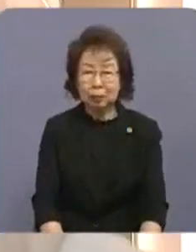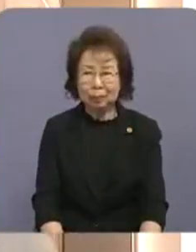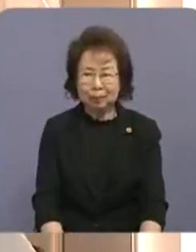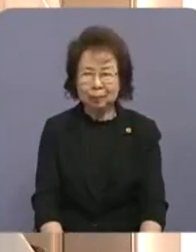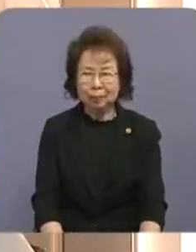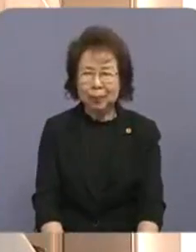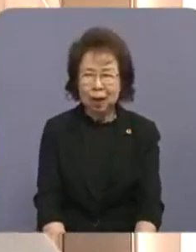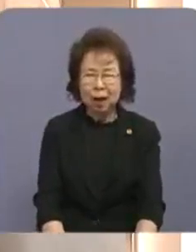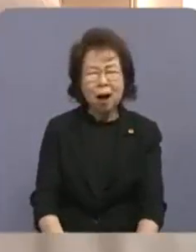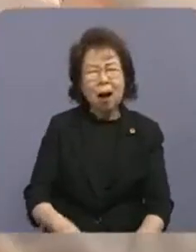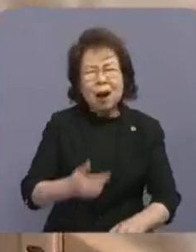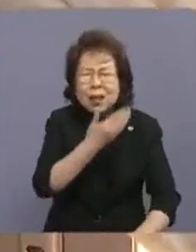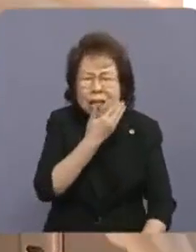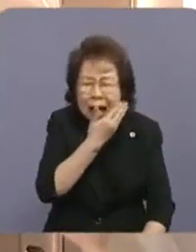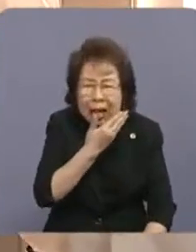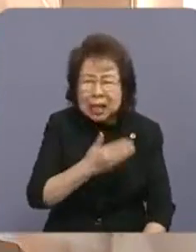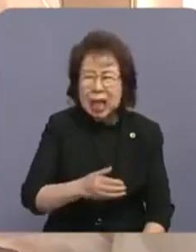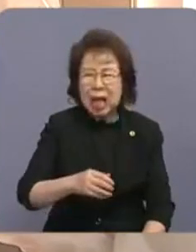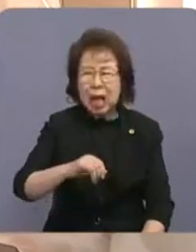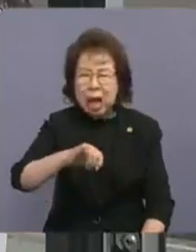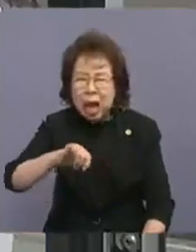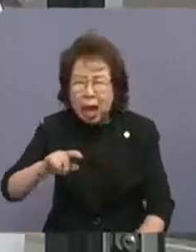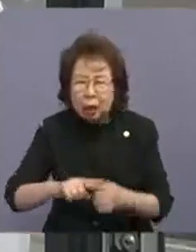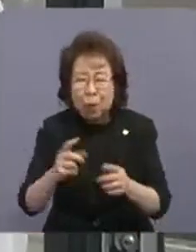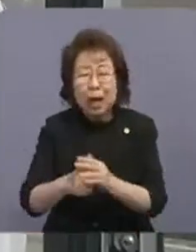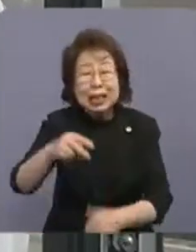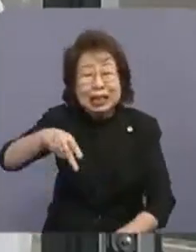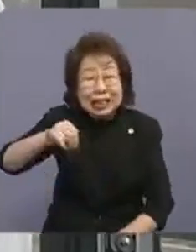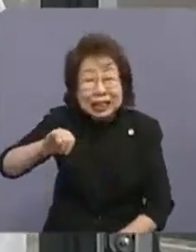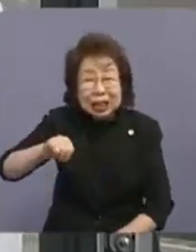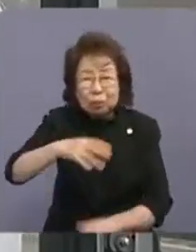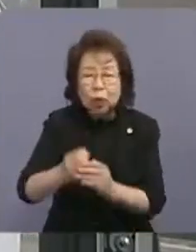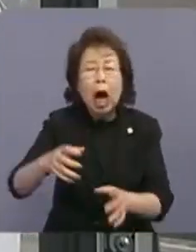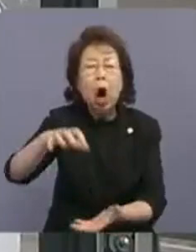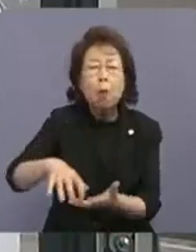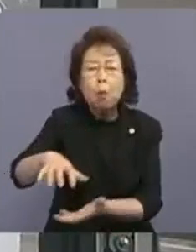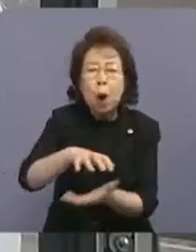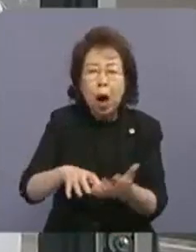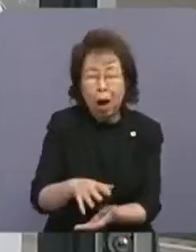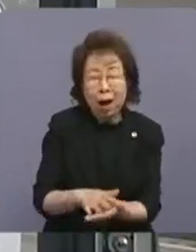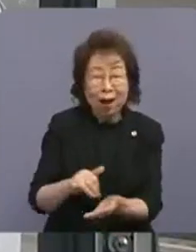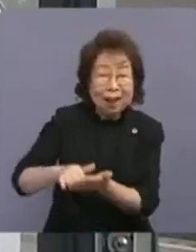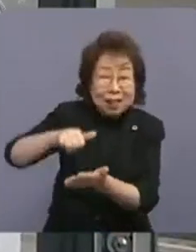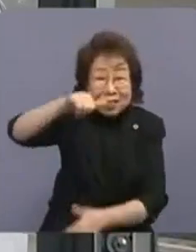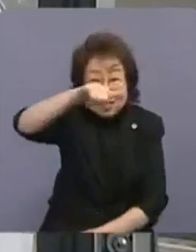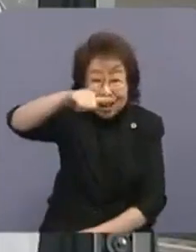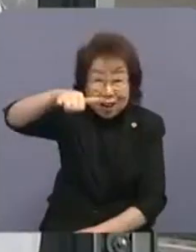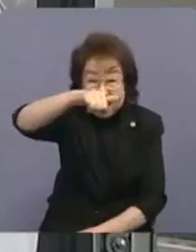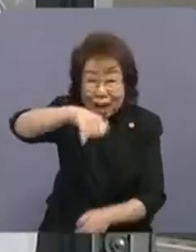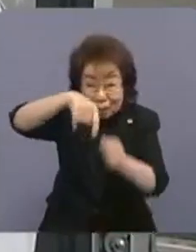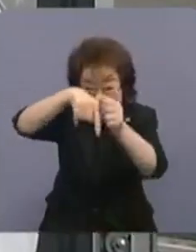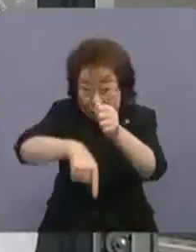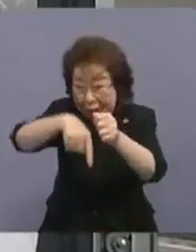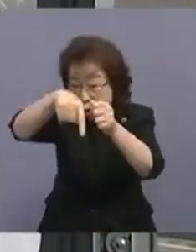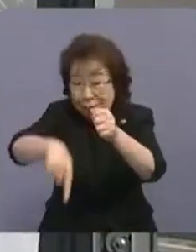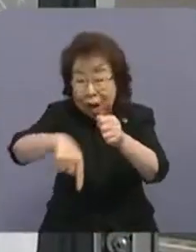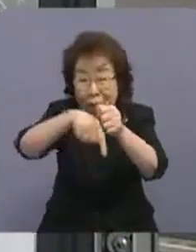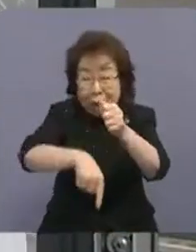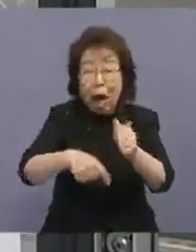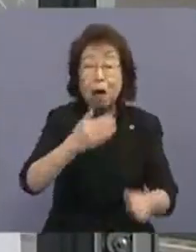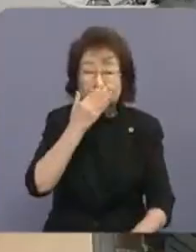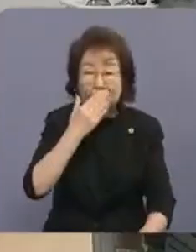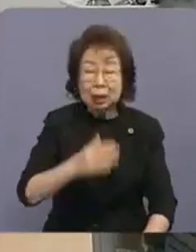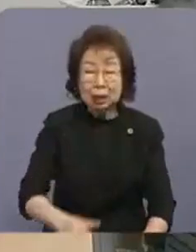호르몬과 양해 그리고 미생물 배양액과 이끼 씨앗을 혼합해서 항공기와 드론을 이용해서 넓은 지역을 살포하고